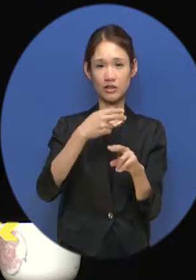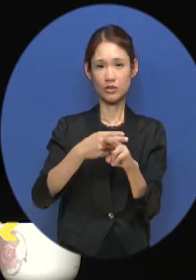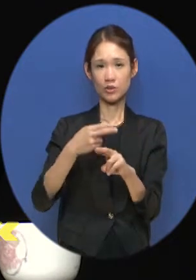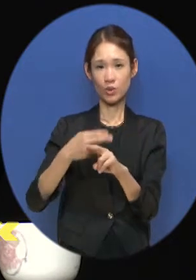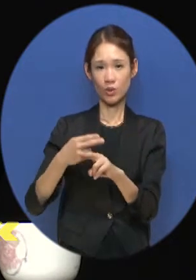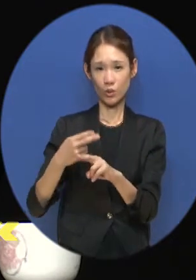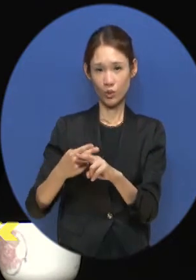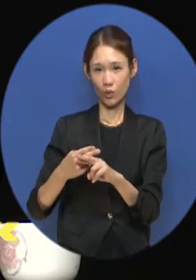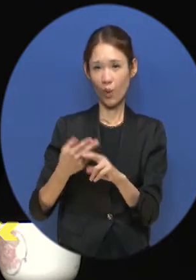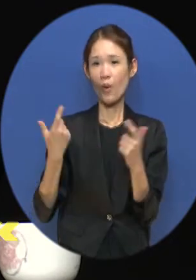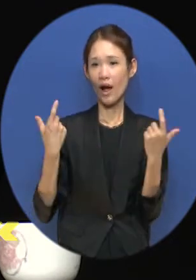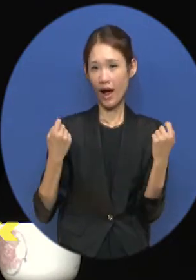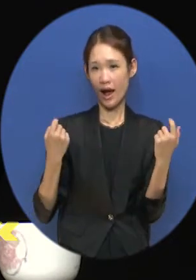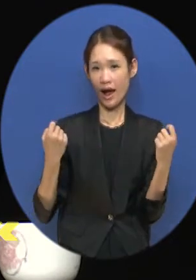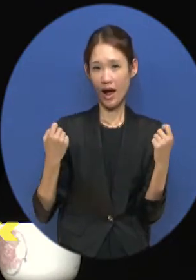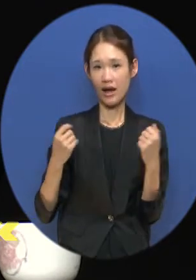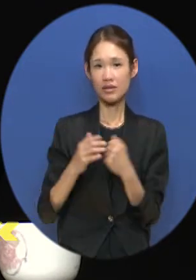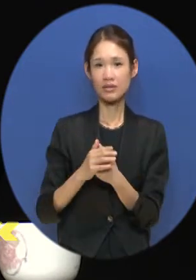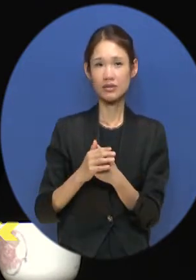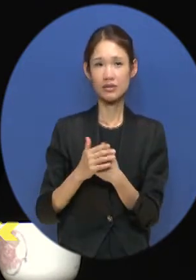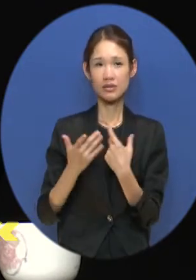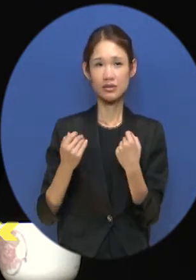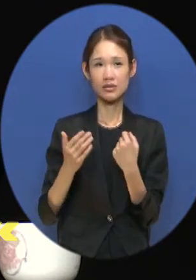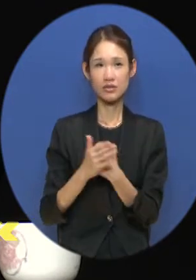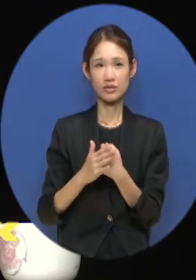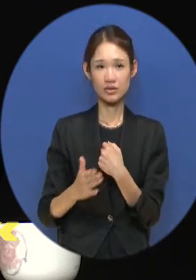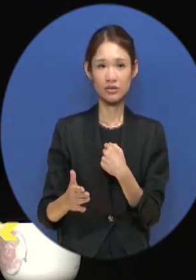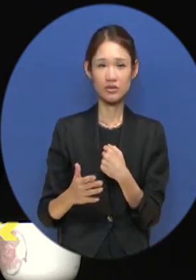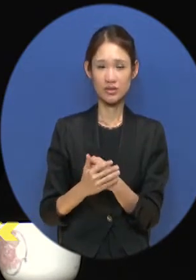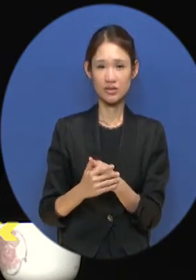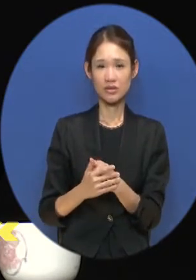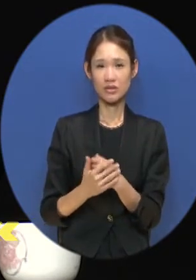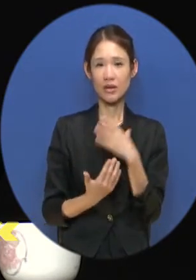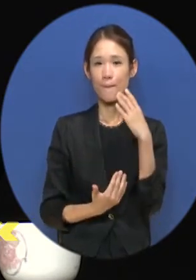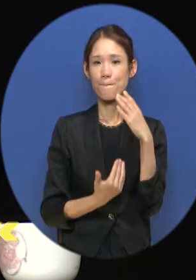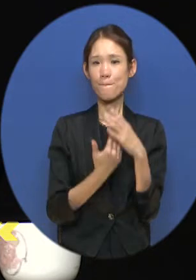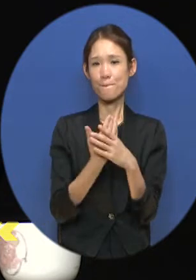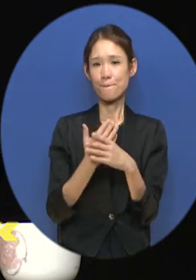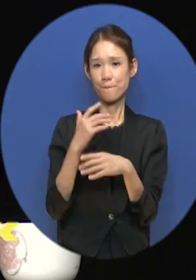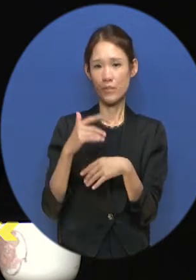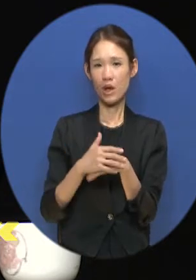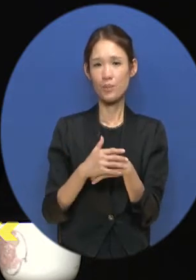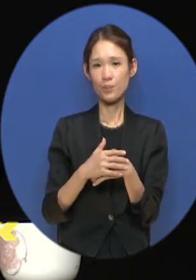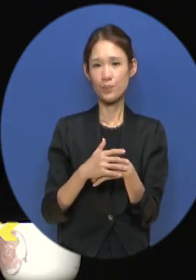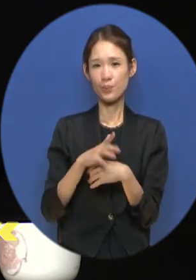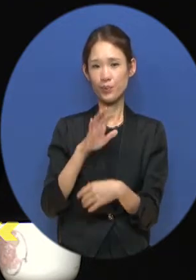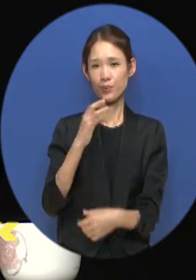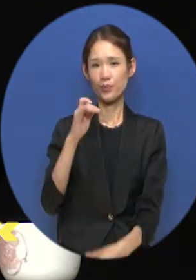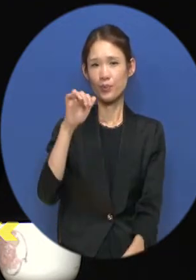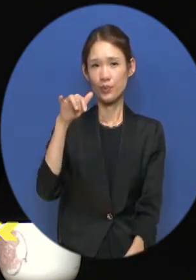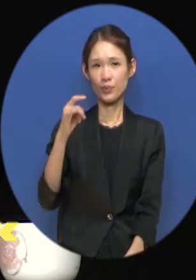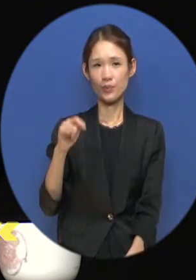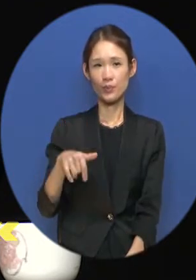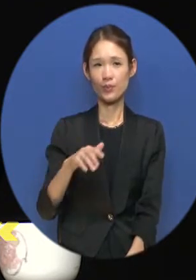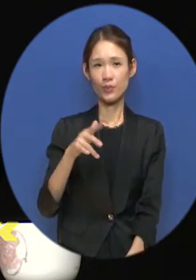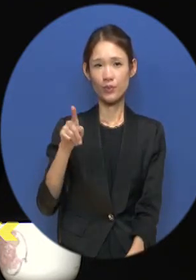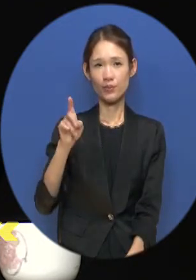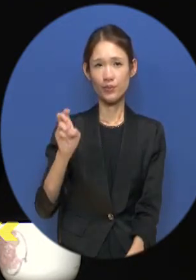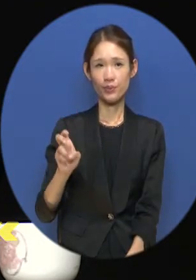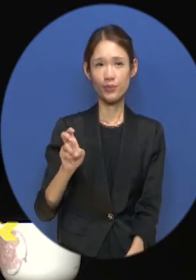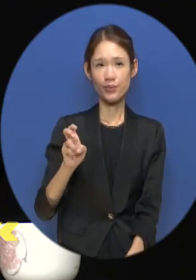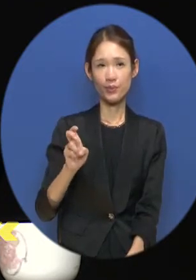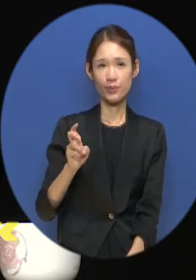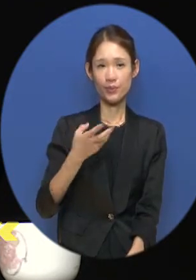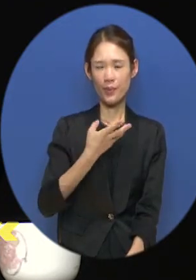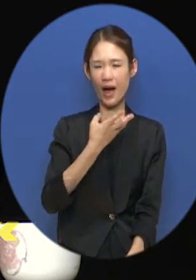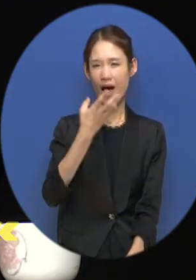조리기구. 조리를 한다든가 이런 것으로 인해서 이제 발생되는 것들이 있고 또 이제 우리 포목점들이